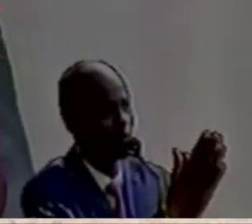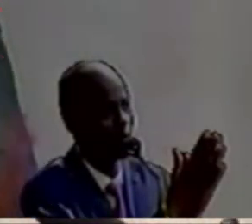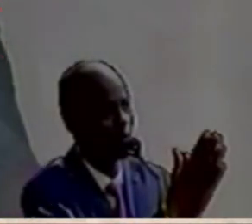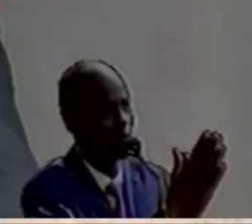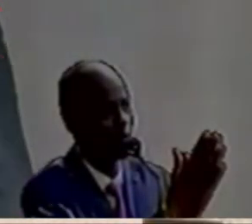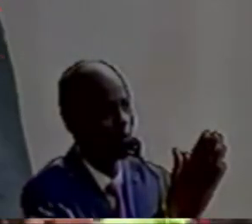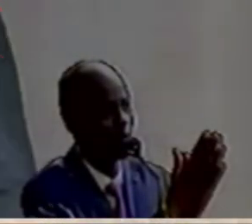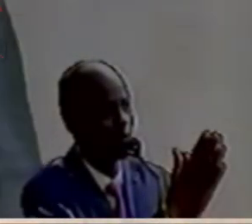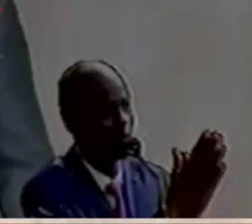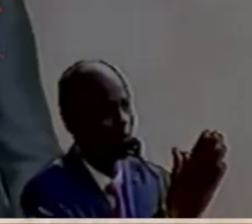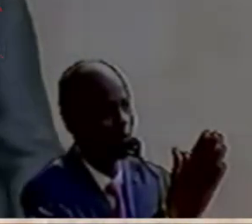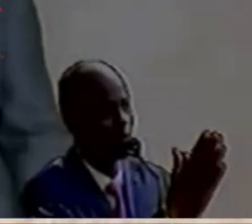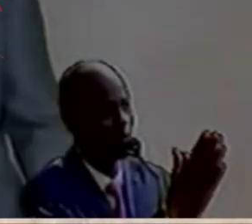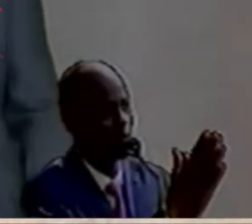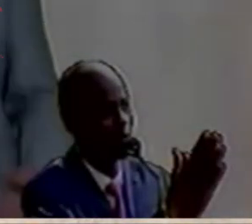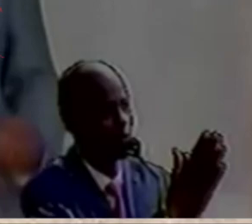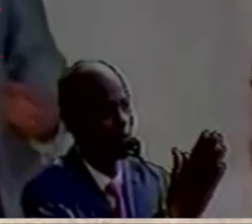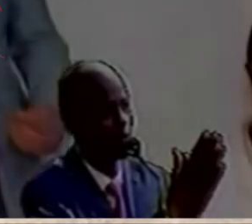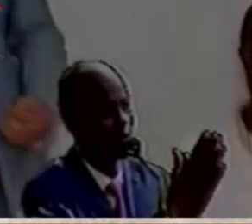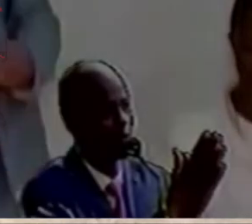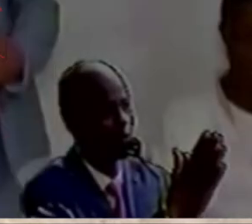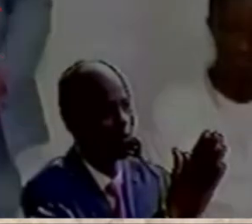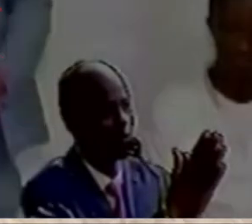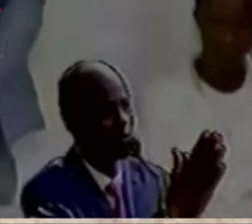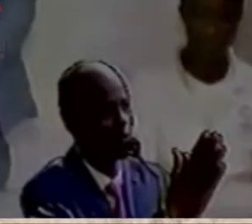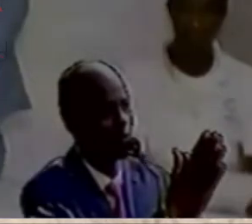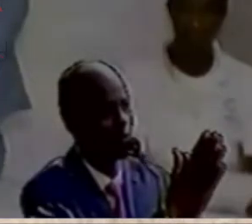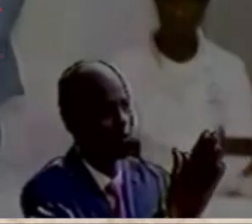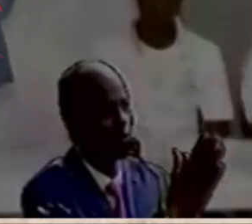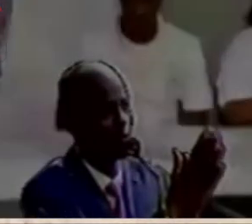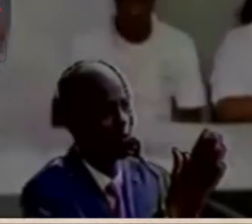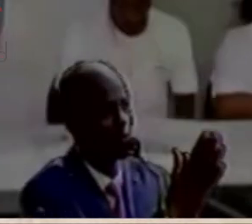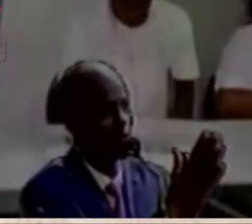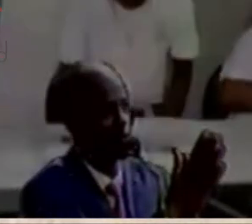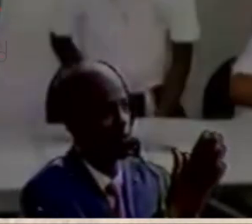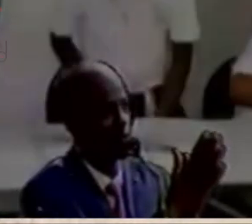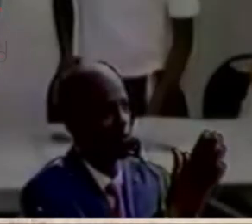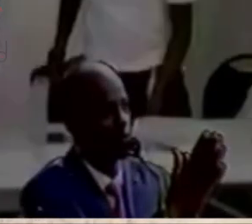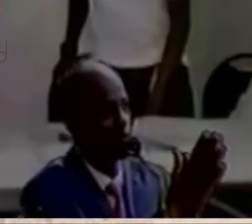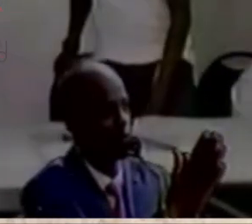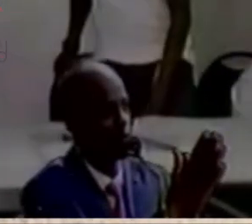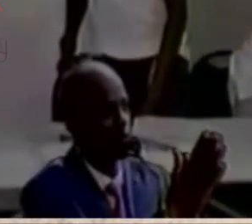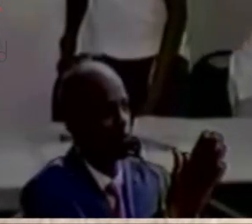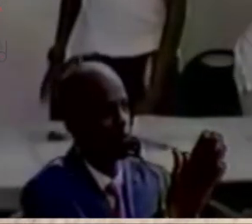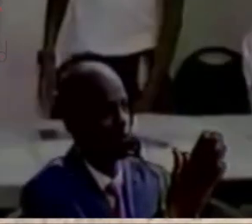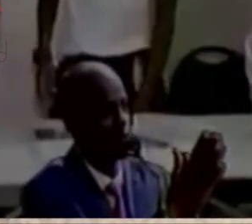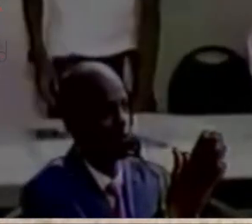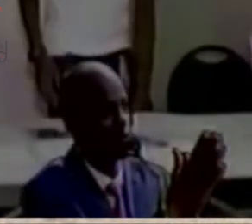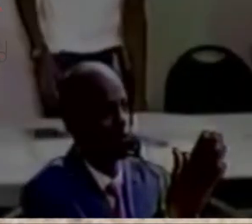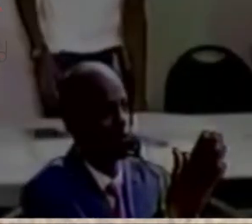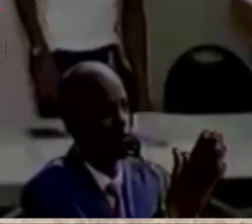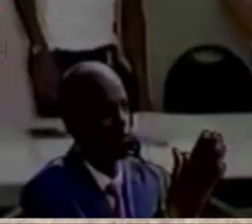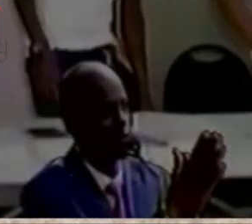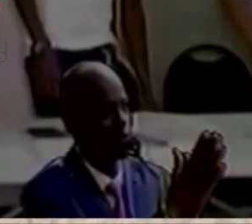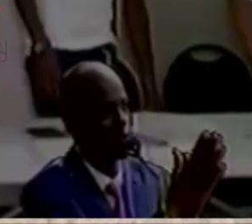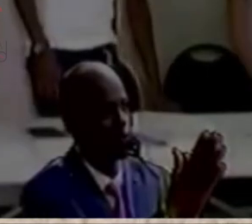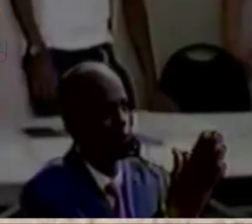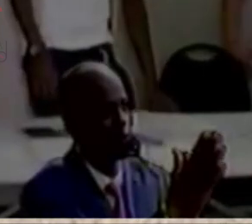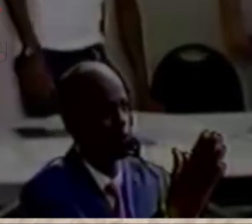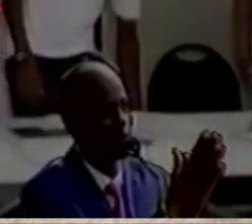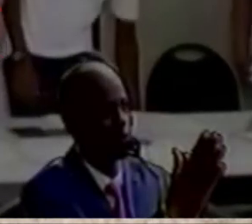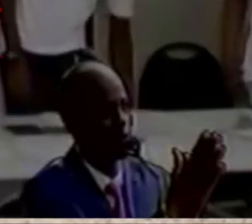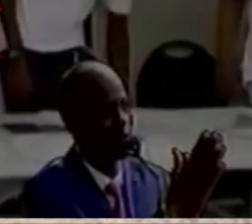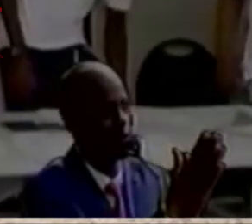une petite minute, une pensée pour nos frères et nos sœurs dans le sud qui ont été gravement frappés